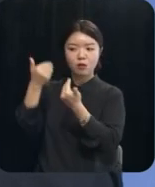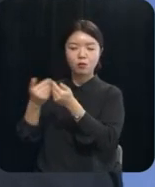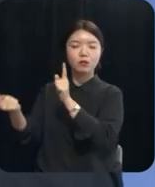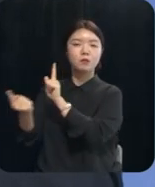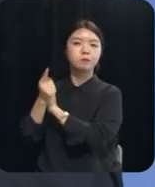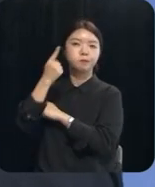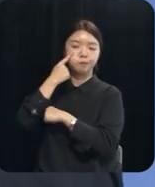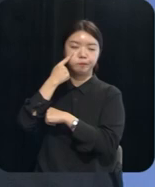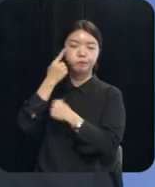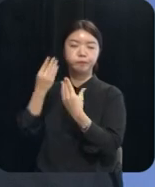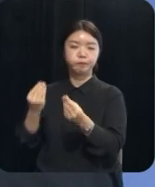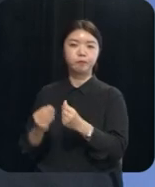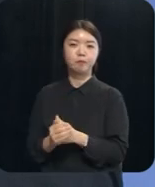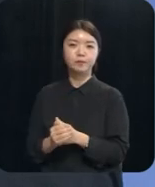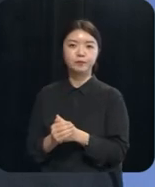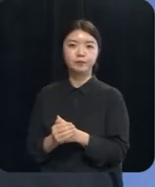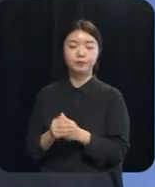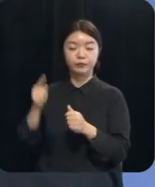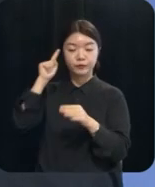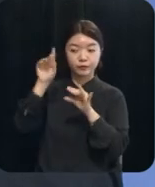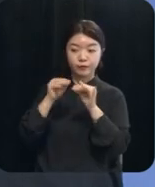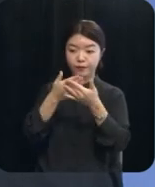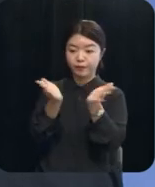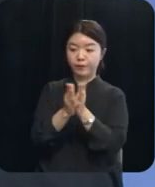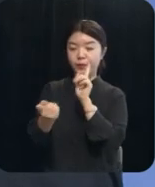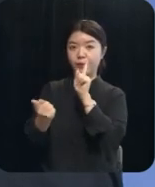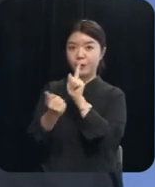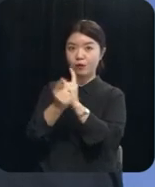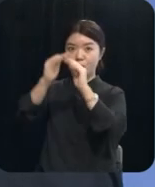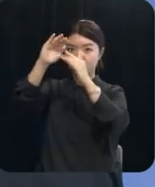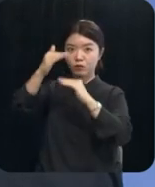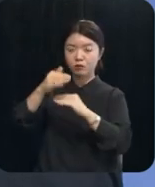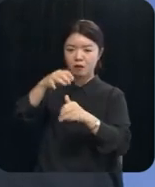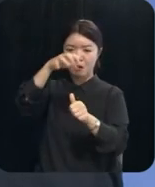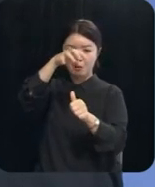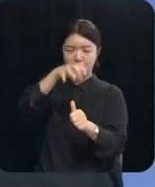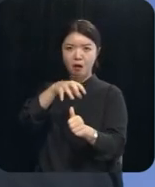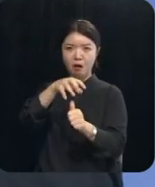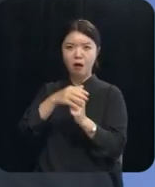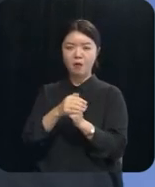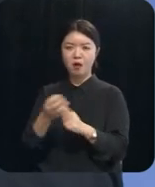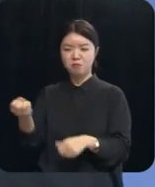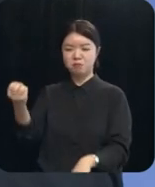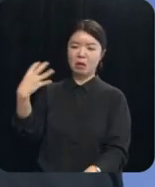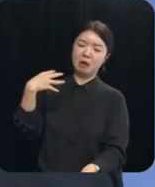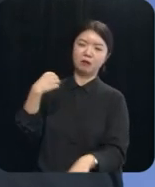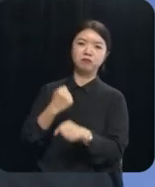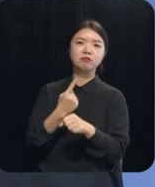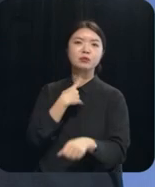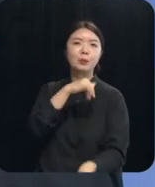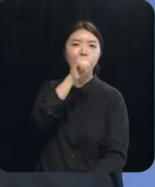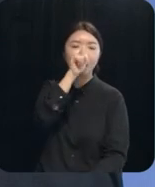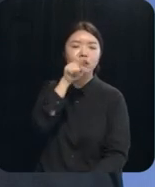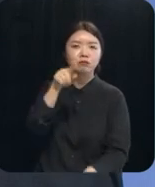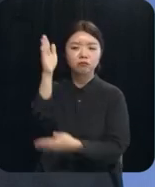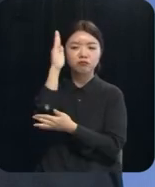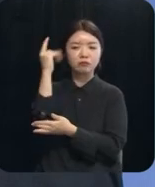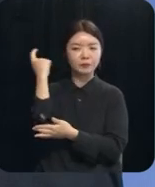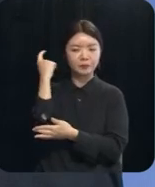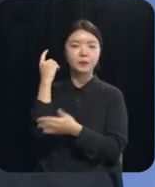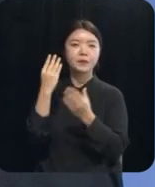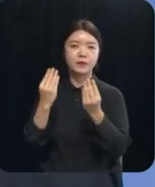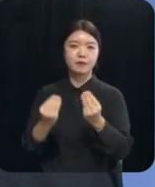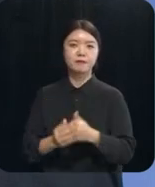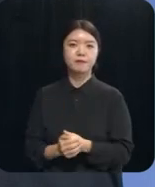만나고 찬성단체를 만나는 과정에서 감금도 당하고 오물투척도 당했습니다. 그러면서 그들의 이야기도